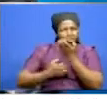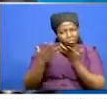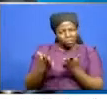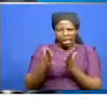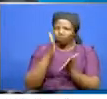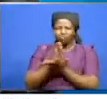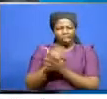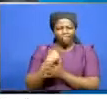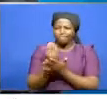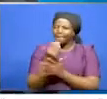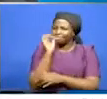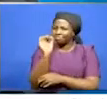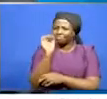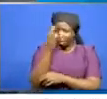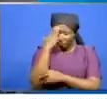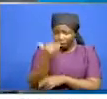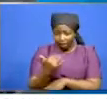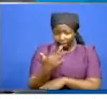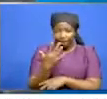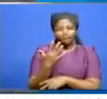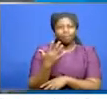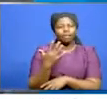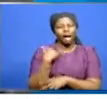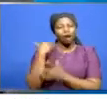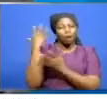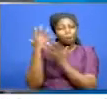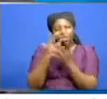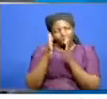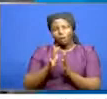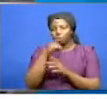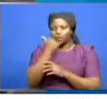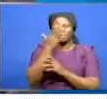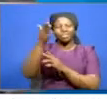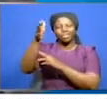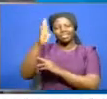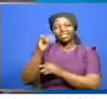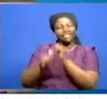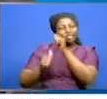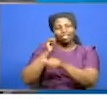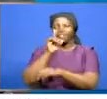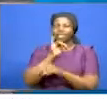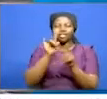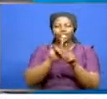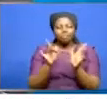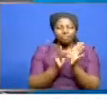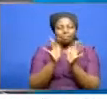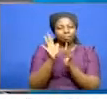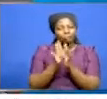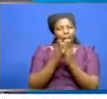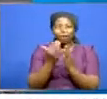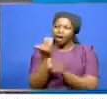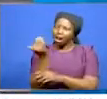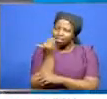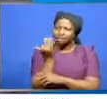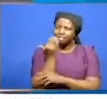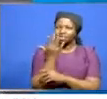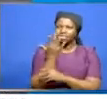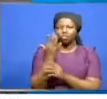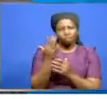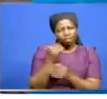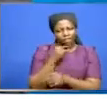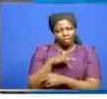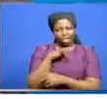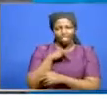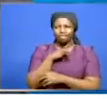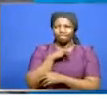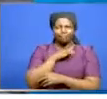haina ndururu. Ni kwa sababu ameleta mtu ambaye amekataliwa na Mungu. Na, tu, na Biblia inatuuliza umudulie ya nini? Naam. So tunauliza Uhuru Kenyatta,